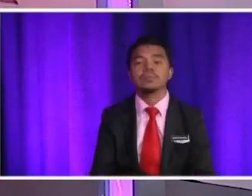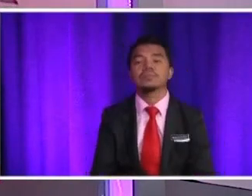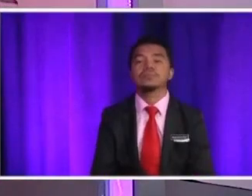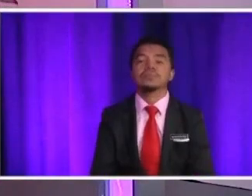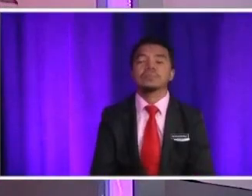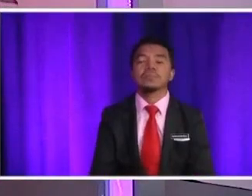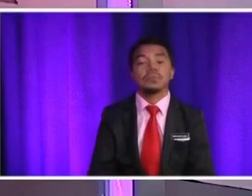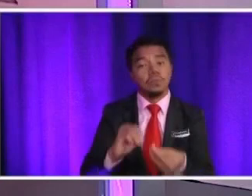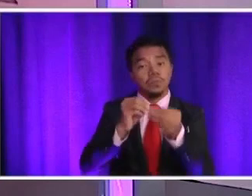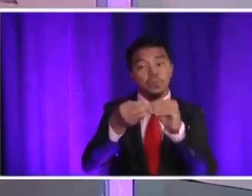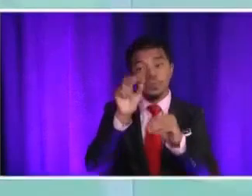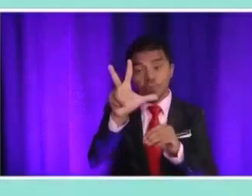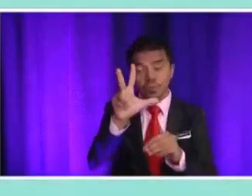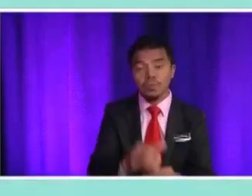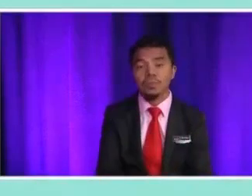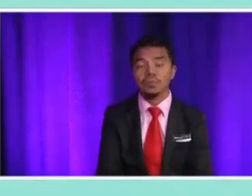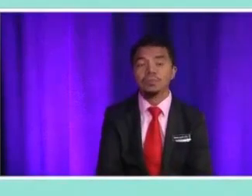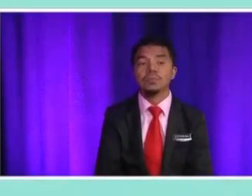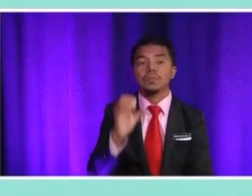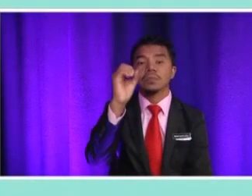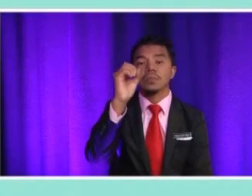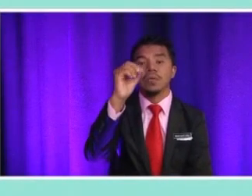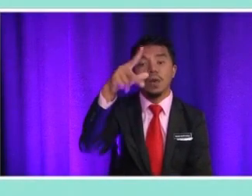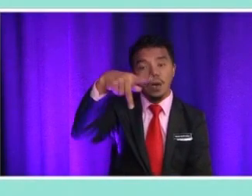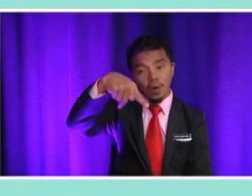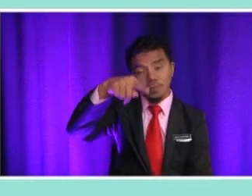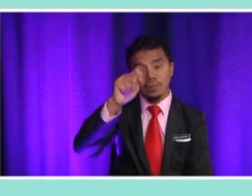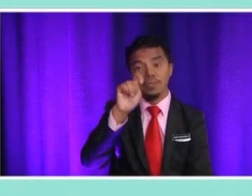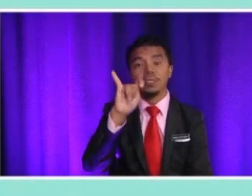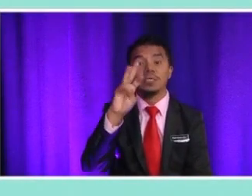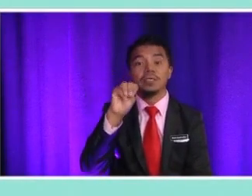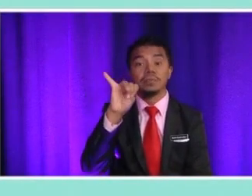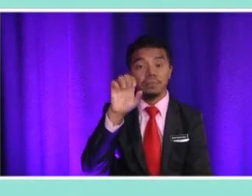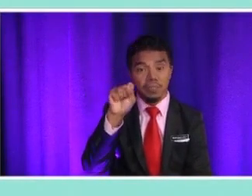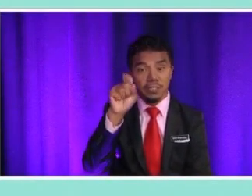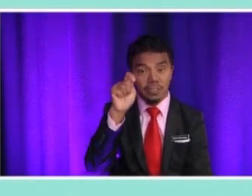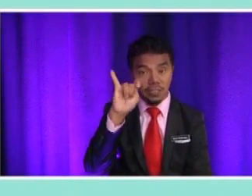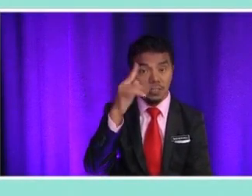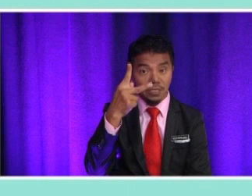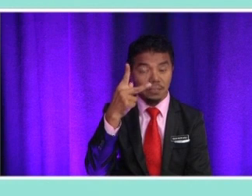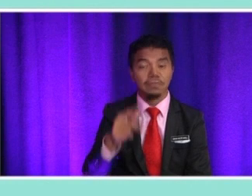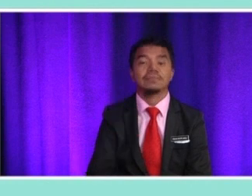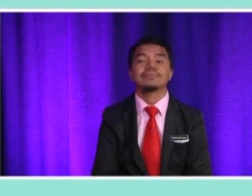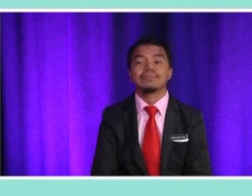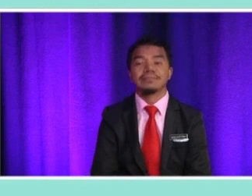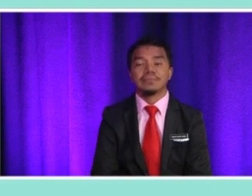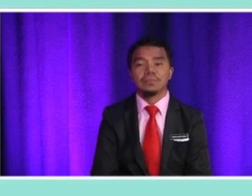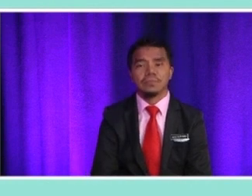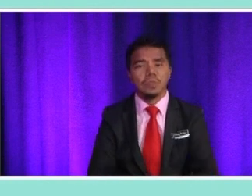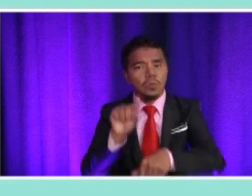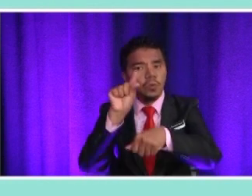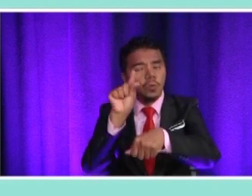optimistik. Ciri usahawan yang seterusnya dalam maklumat tadi ialah optimistik. Jadi